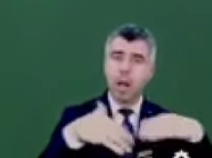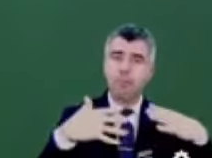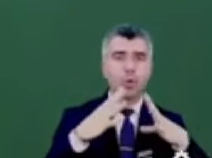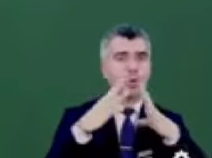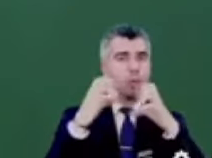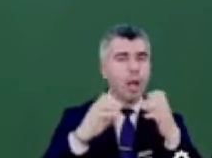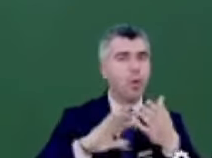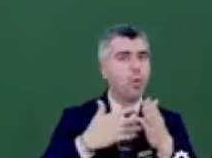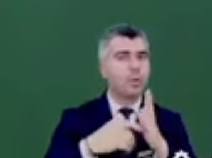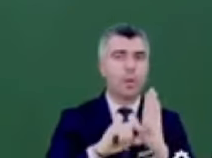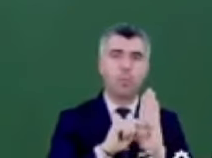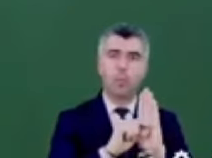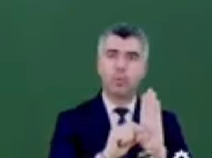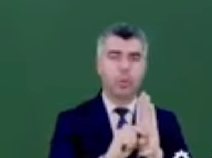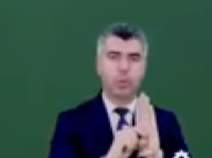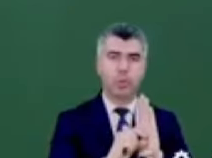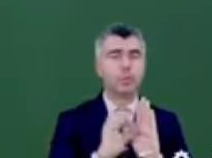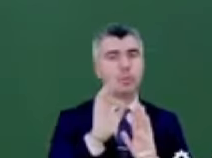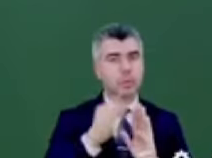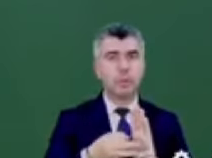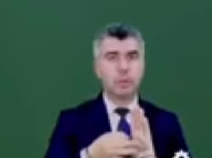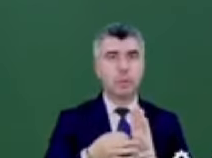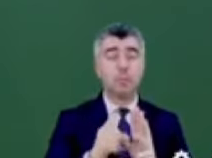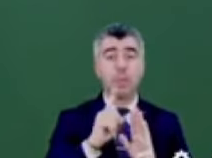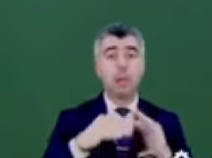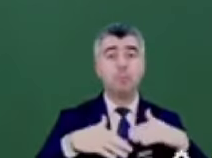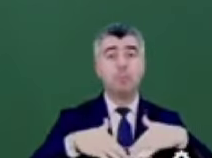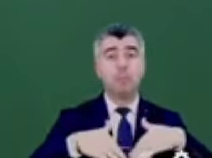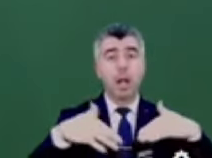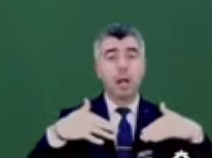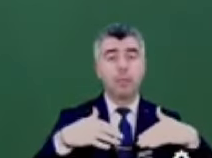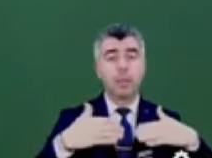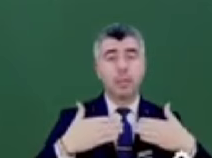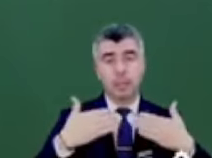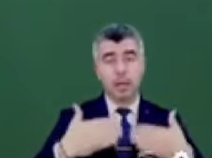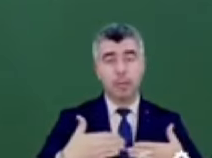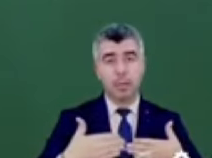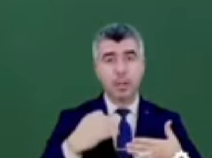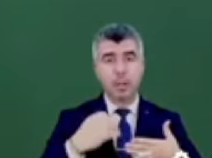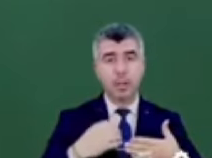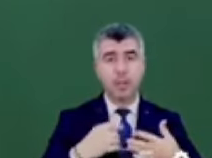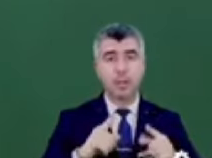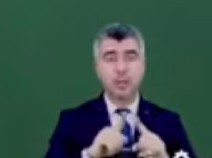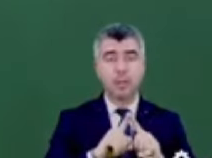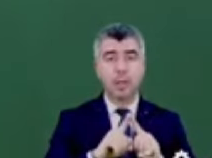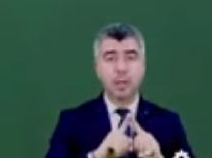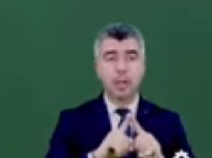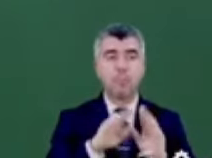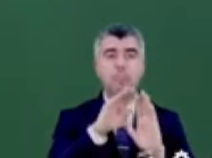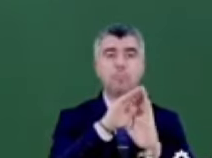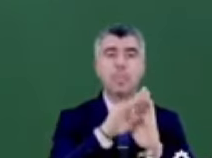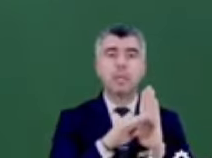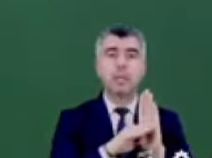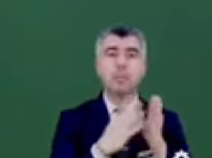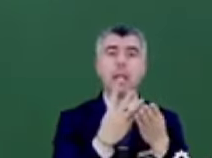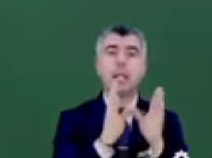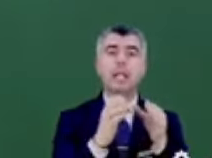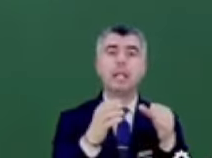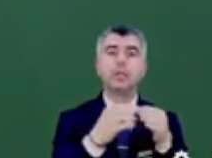مختلف المواضيع لكن البرلمان الان تصوب المكاتب ديال اللجان يمكن